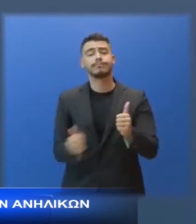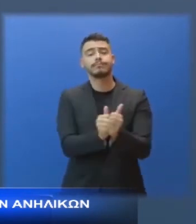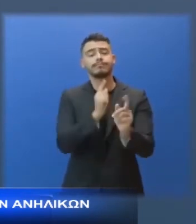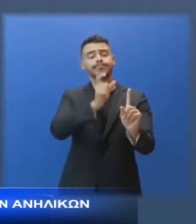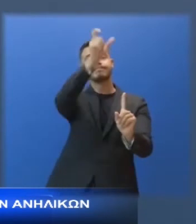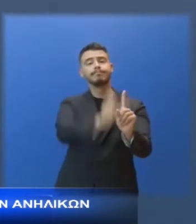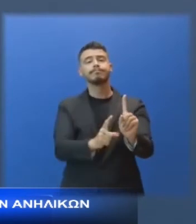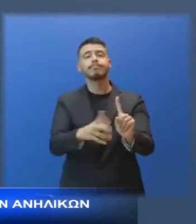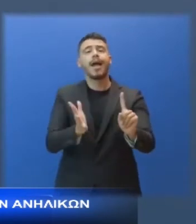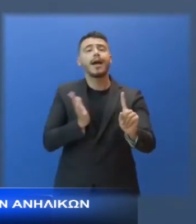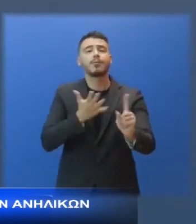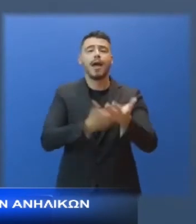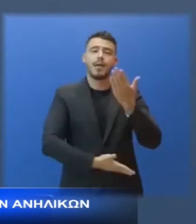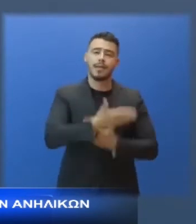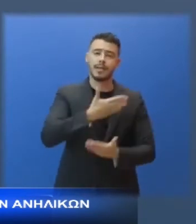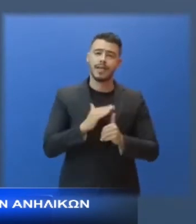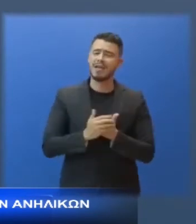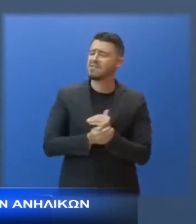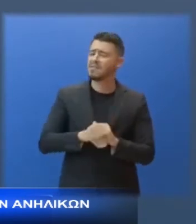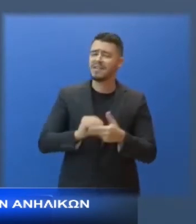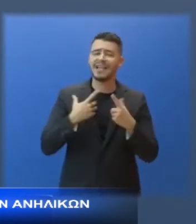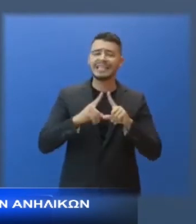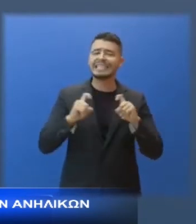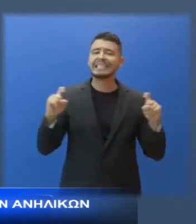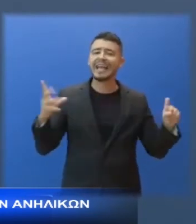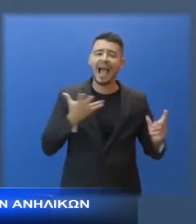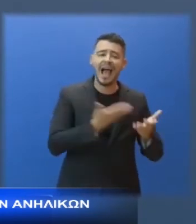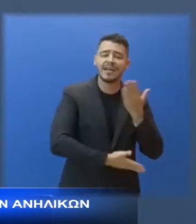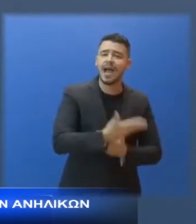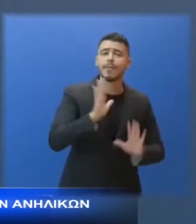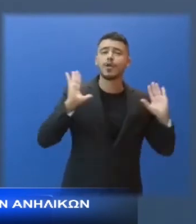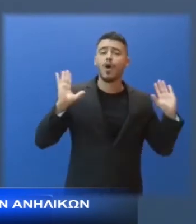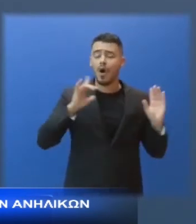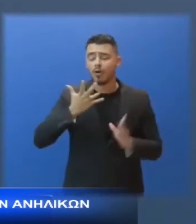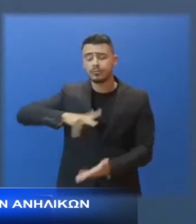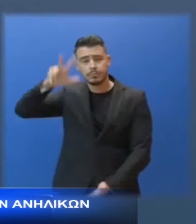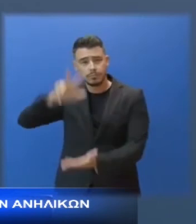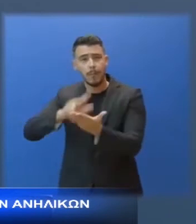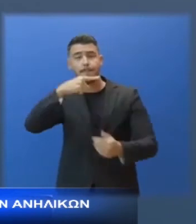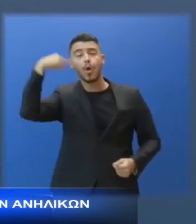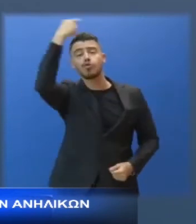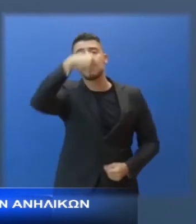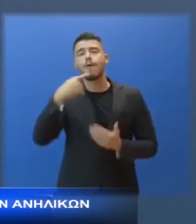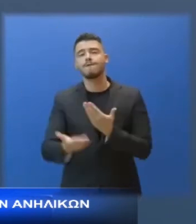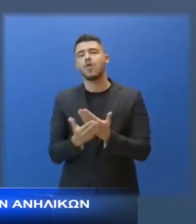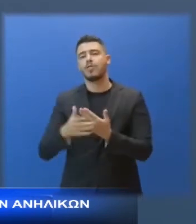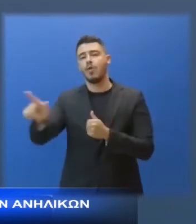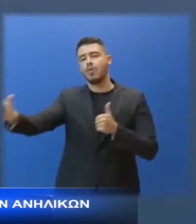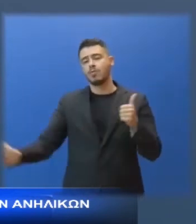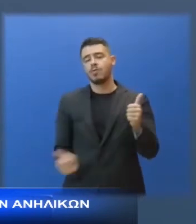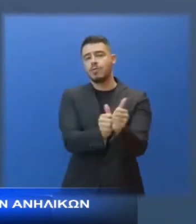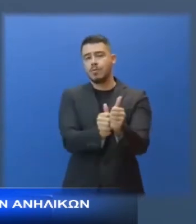από τον τύπο της αναπηρίας και από τον τόπο διαβίωσής τους. Πρόκειται για μια σημαντική νομοθετική πρωτοβουλία, η οποία αφενός